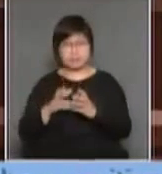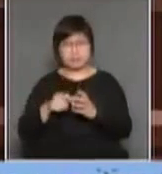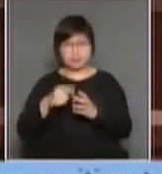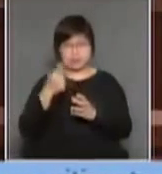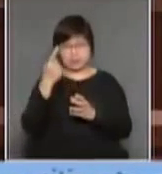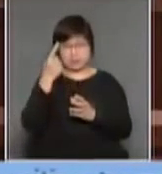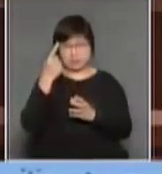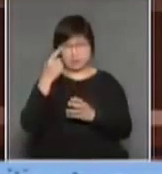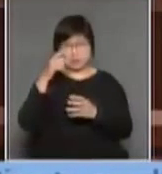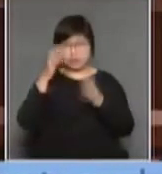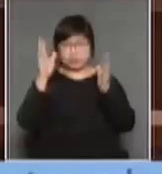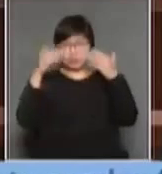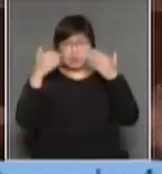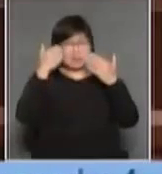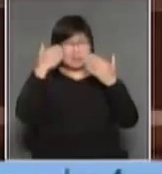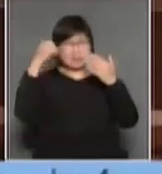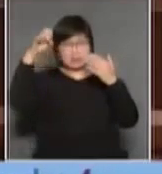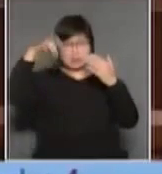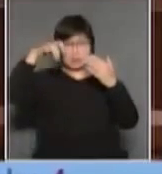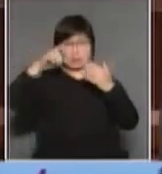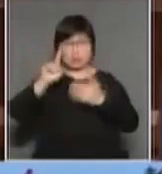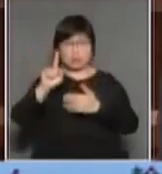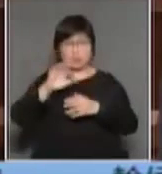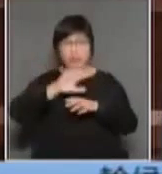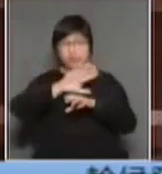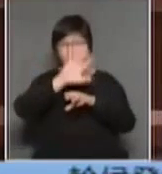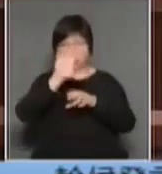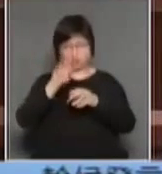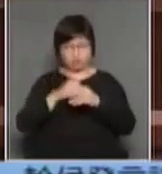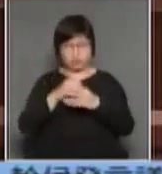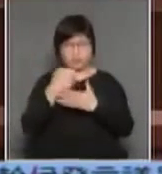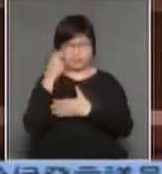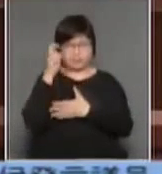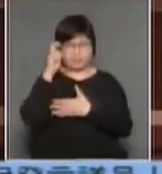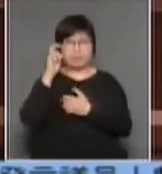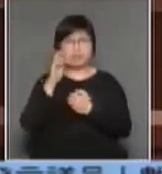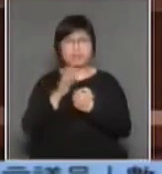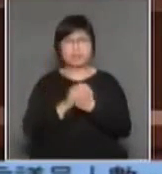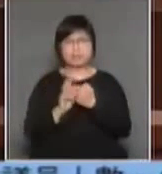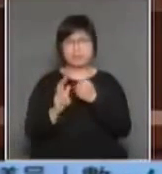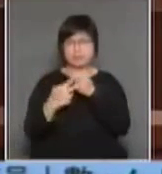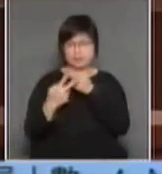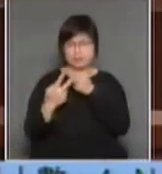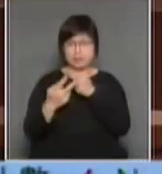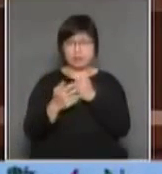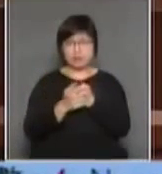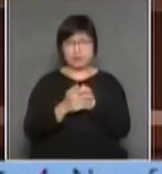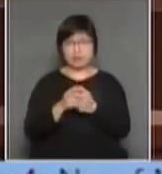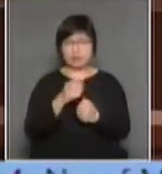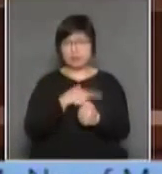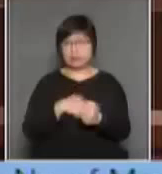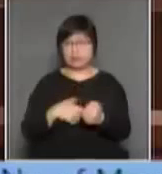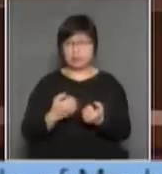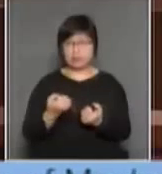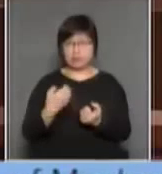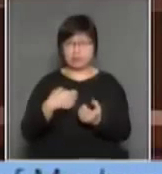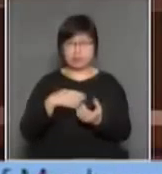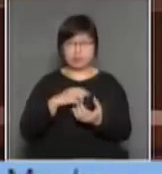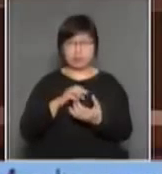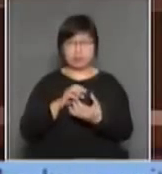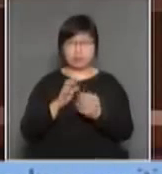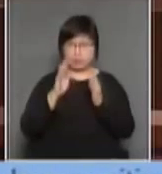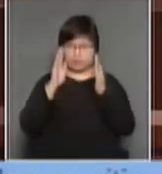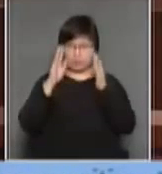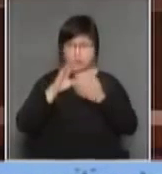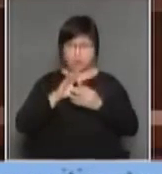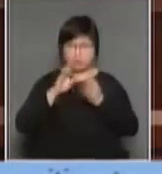個滴水的問題，會是一個整體的考慮。第二個問題呢，就是議員關注到我們的人手問題